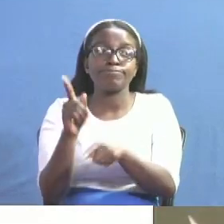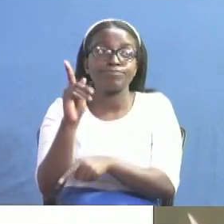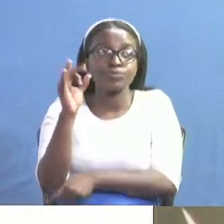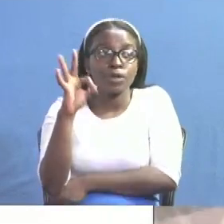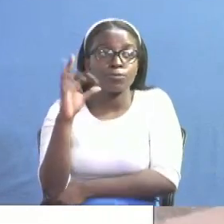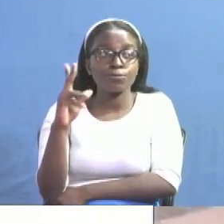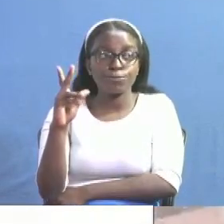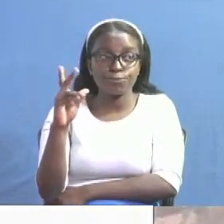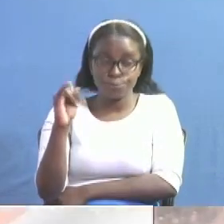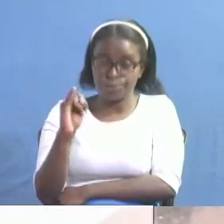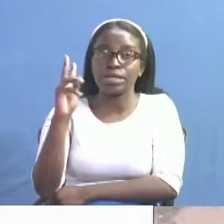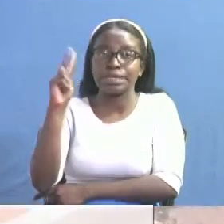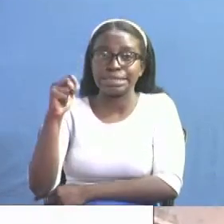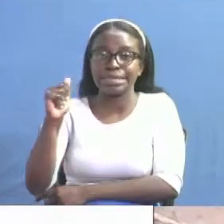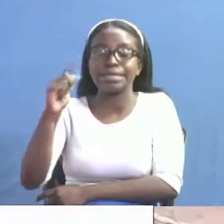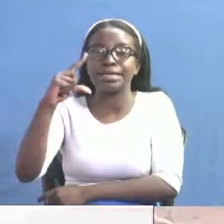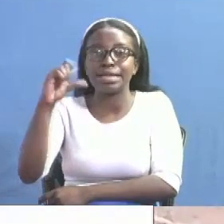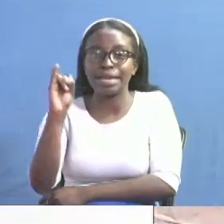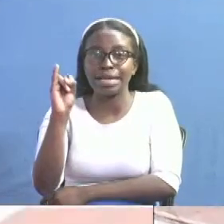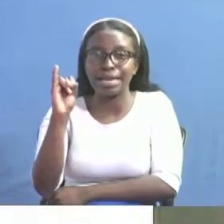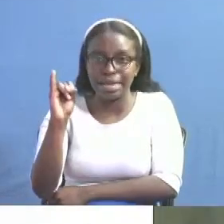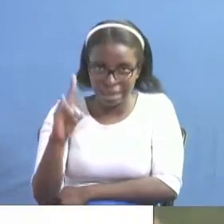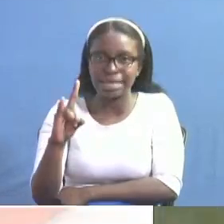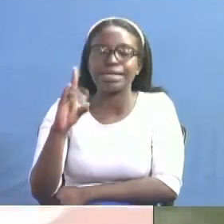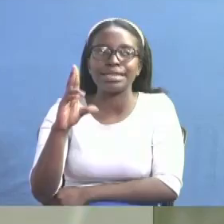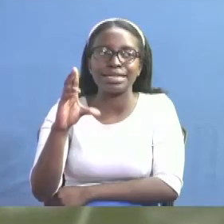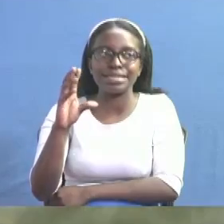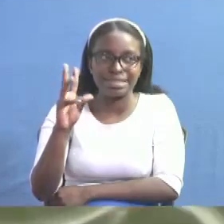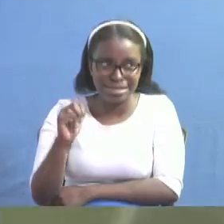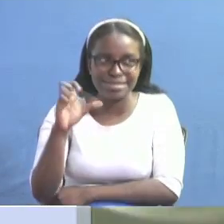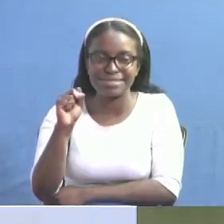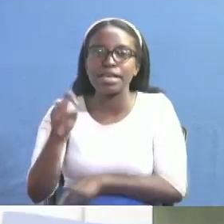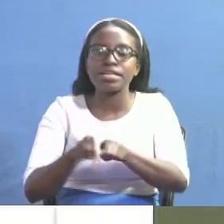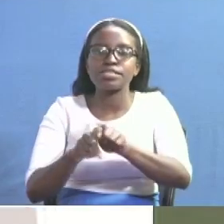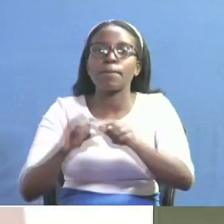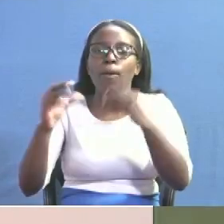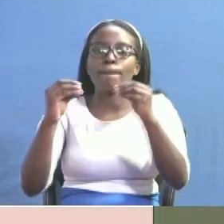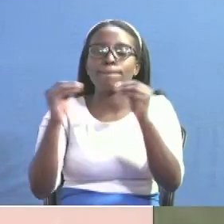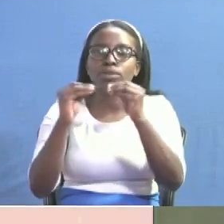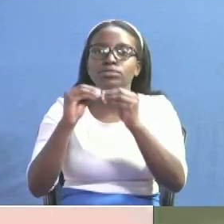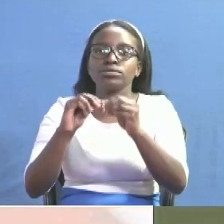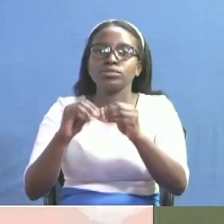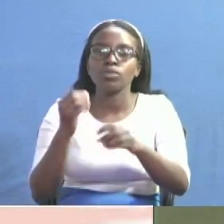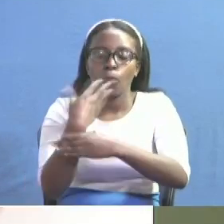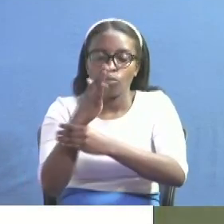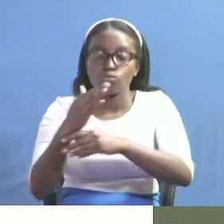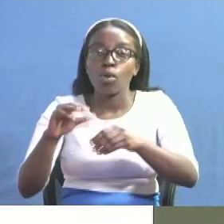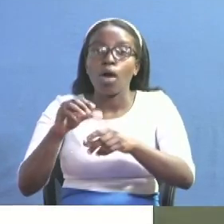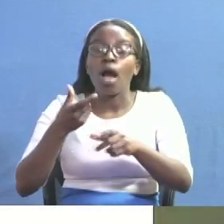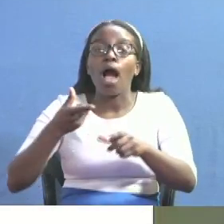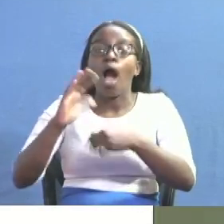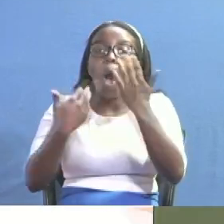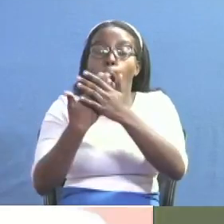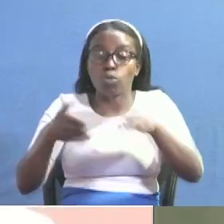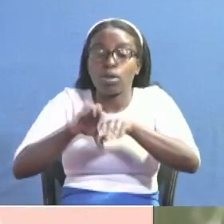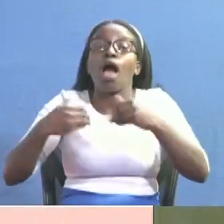Mafunzo haya yaliandaliwa na shamba la Ornamental Fish Aqua kwa kushirikiana na chama cha ufugaji samaki cha Kenya, yakilenga kutatua